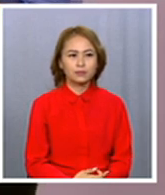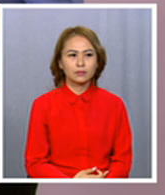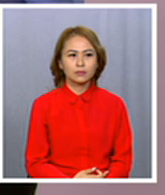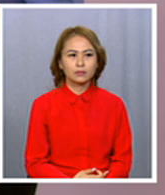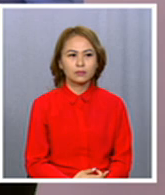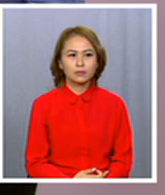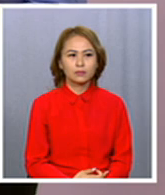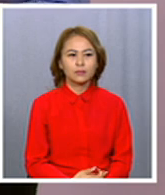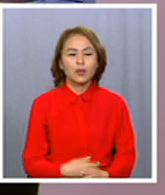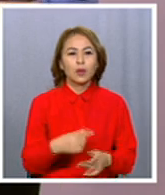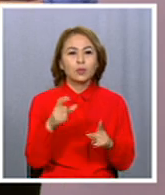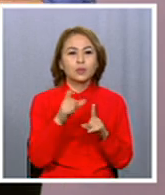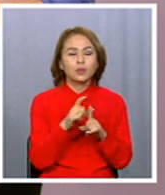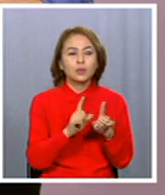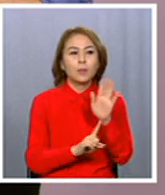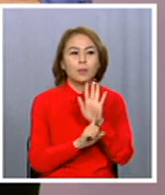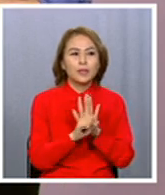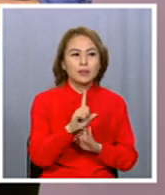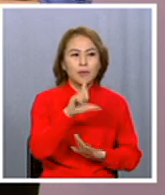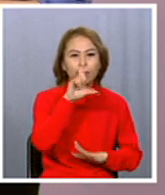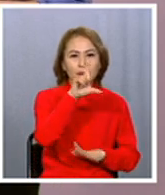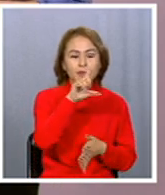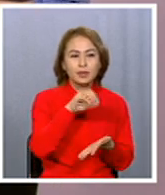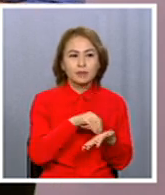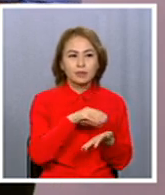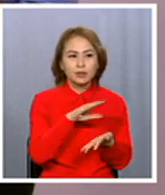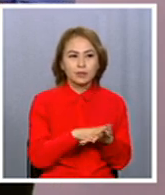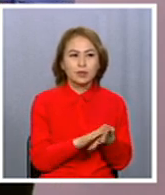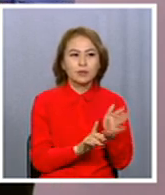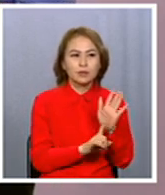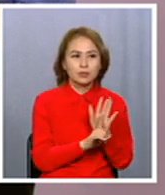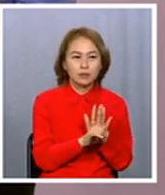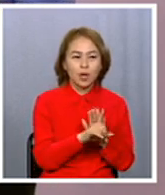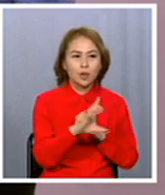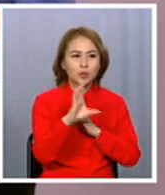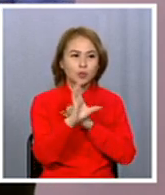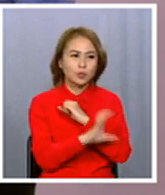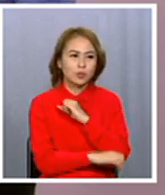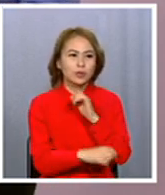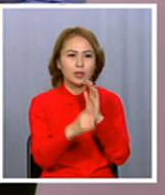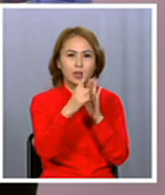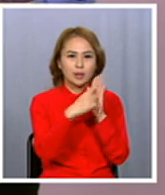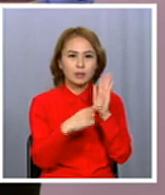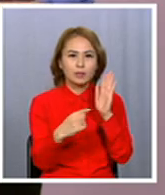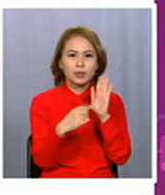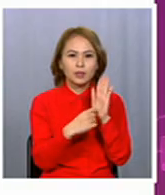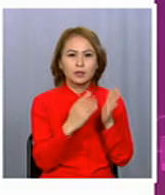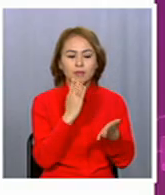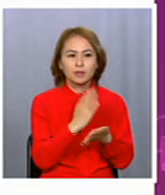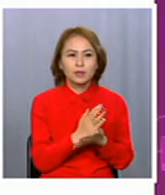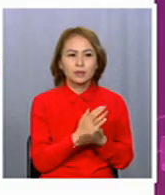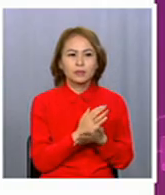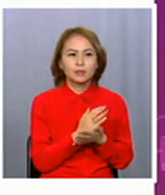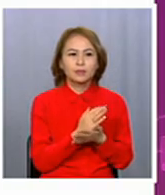Сөйлем басталғанда бас әріппен басталып жазылды. Сөйлемнің соңында леп белгісі қойылды.